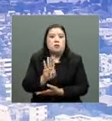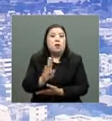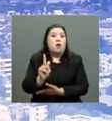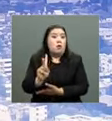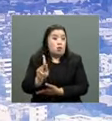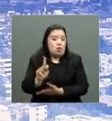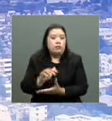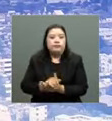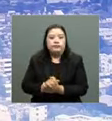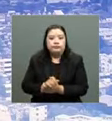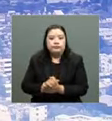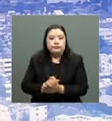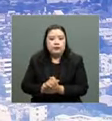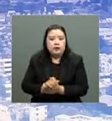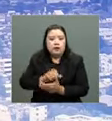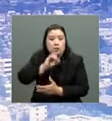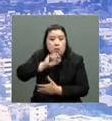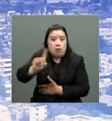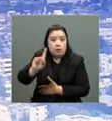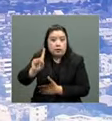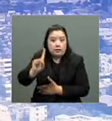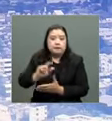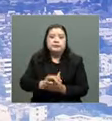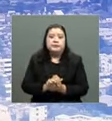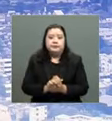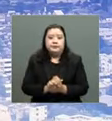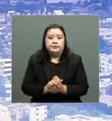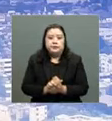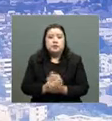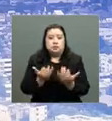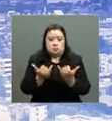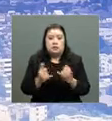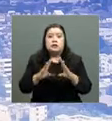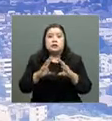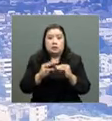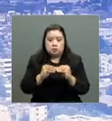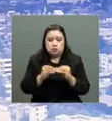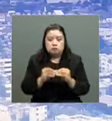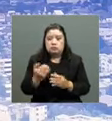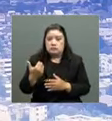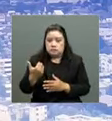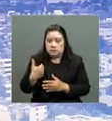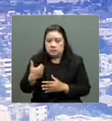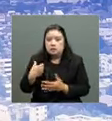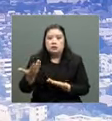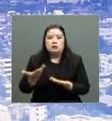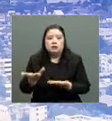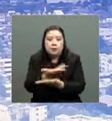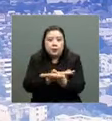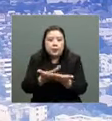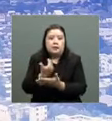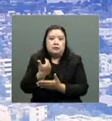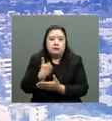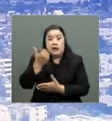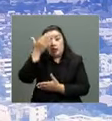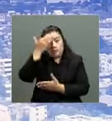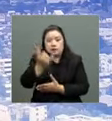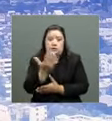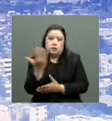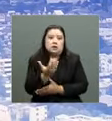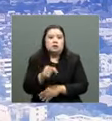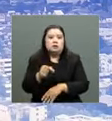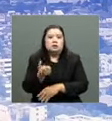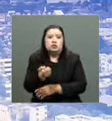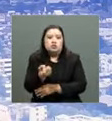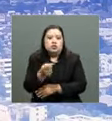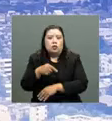การศูนย์ก็ได้สั่งการให้มีการประชุมชี้แจงเดี๋ยวจะมีการถ่ายทอดสดถ้าผมจำไม่ผิดนะครับเวลาประ